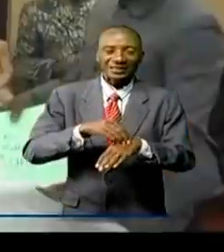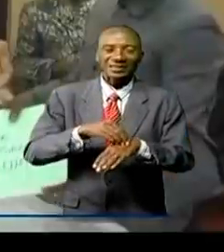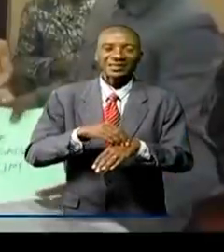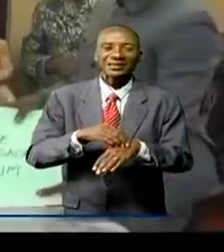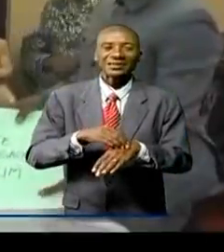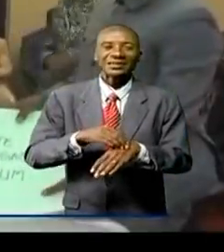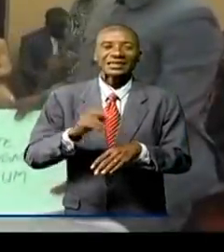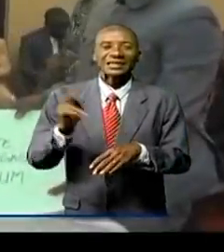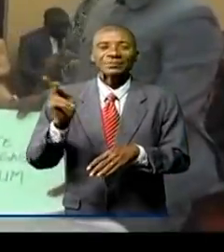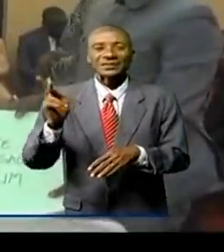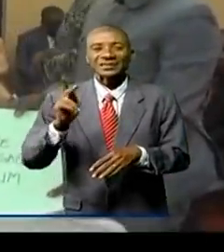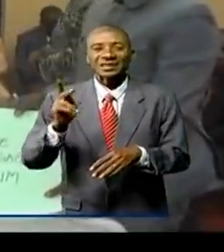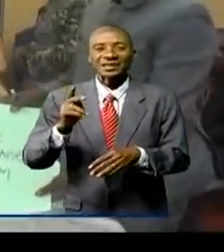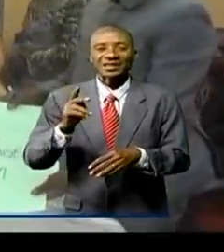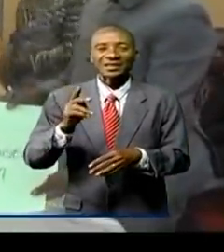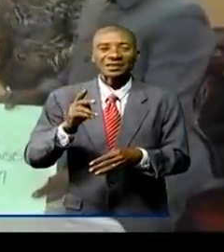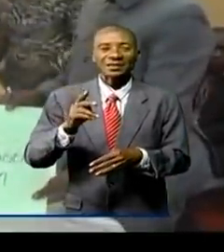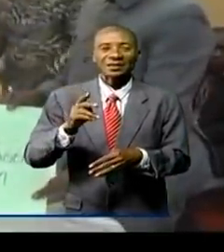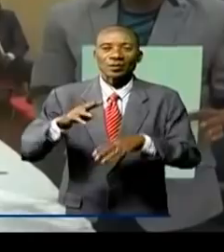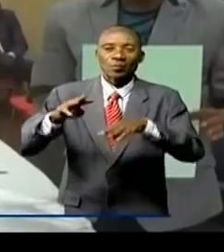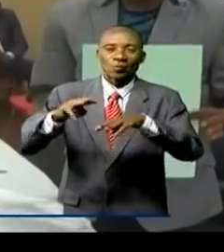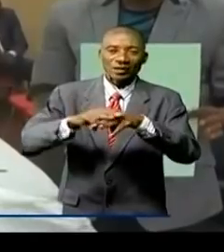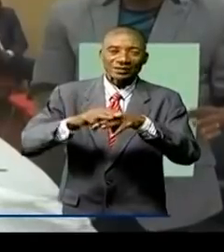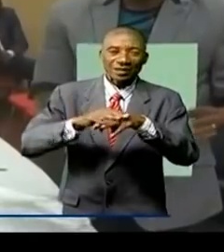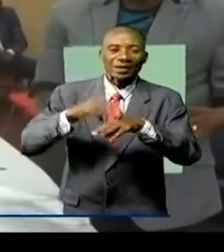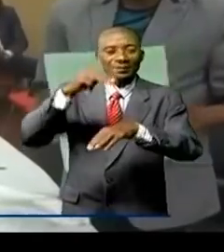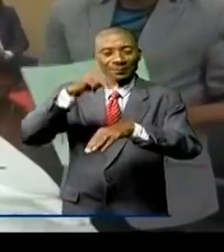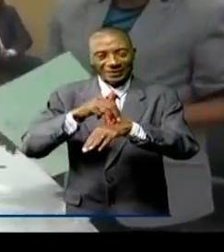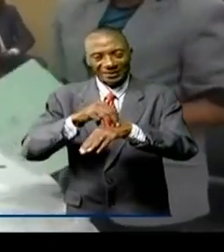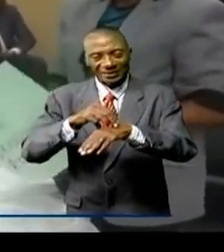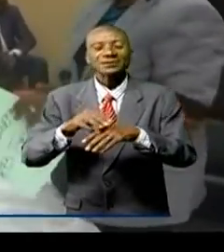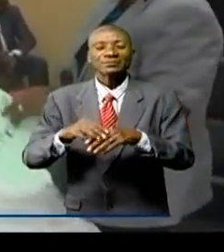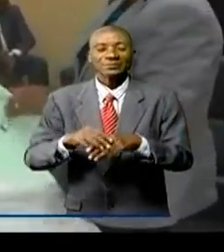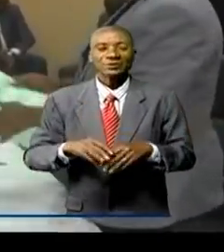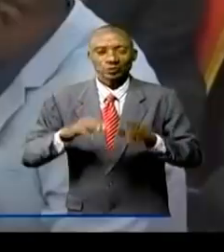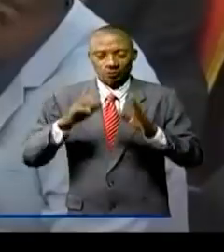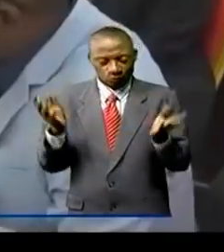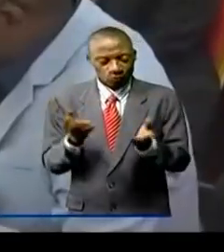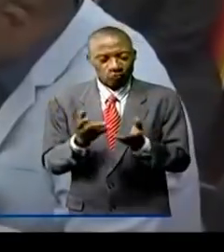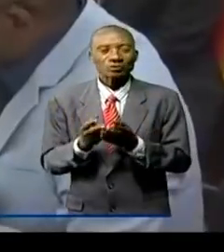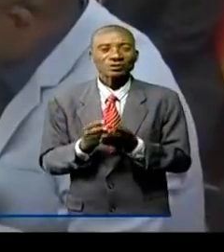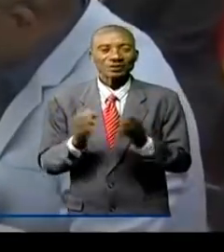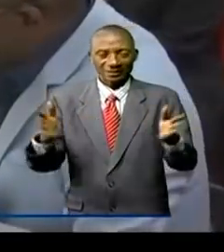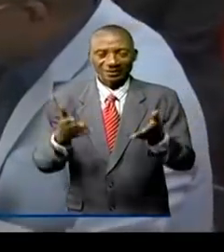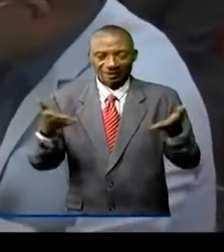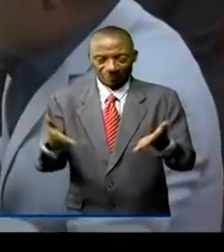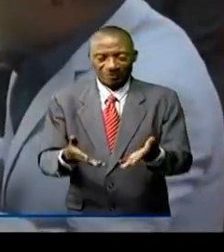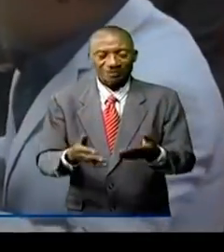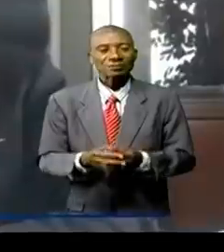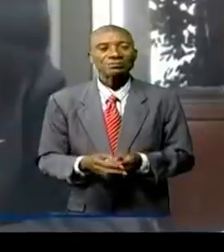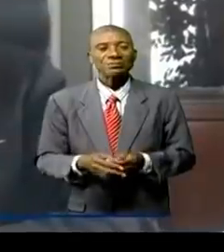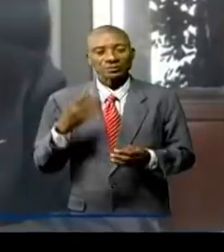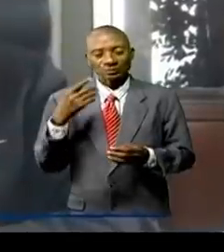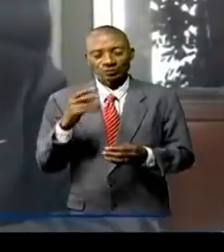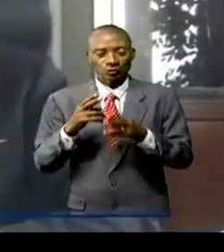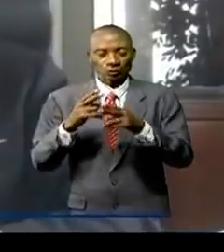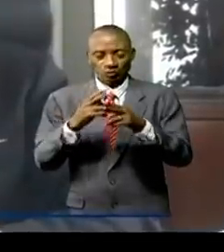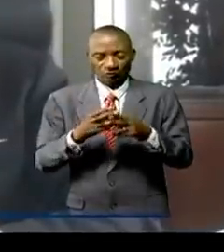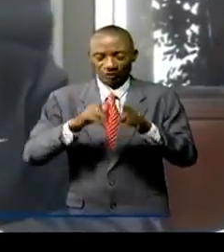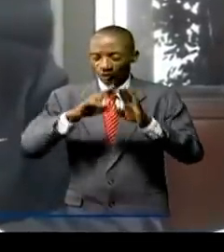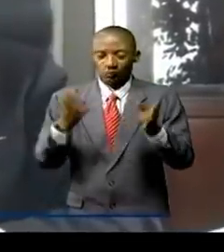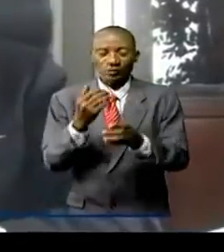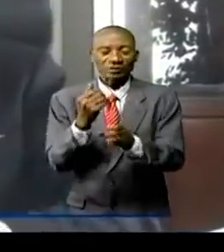Boma, Tsela et Unkisi. L'objectif et d'encadrer avec efficacité les recettes. Parmi les